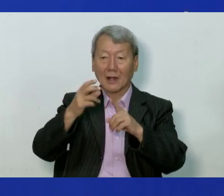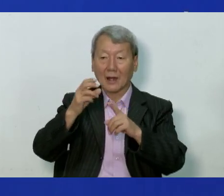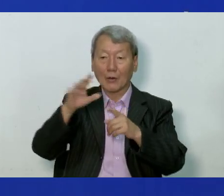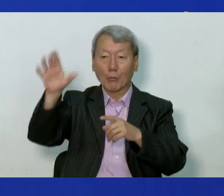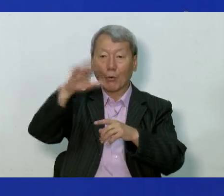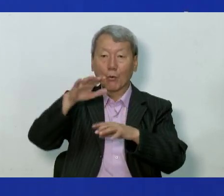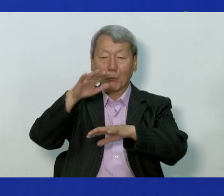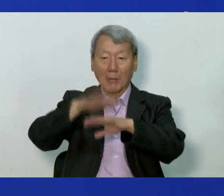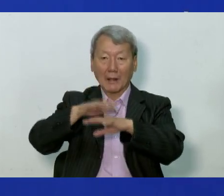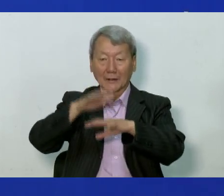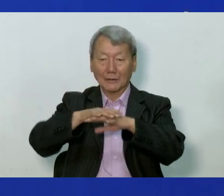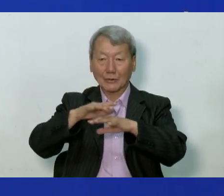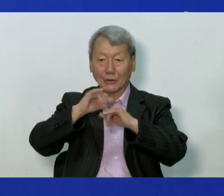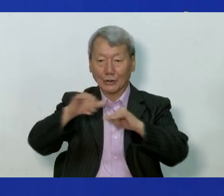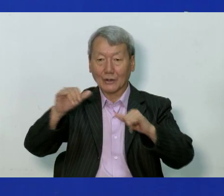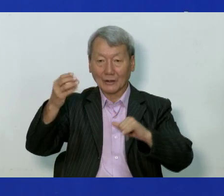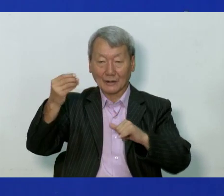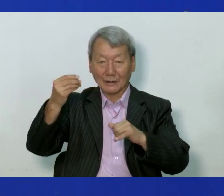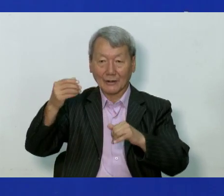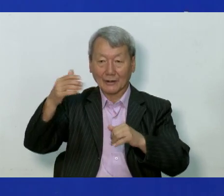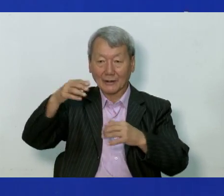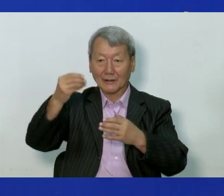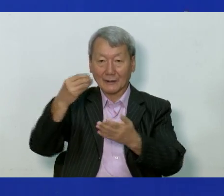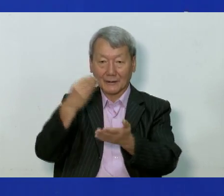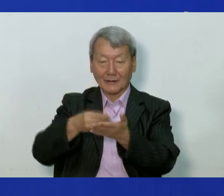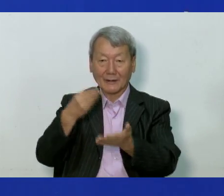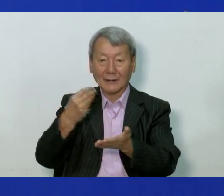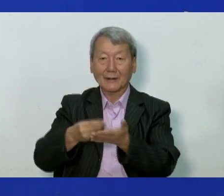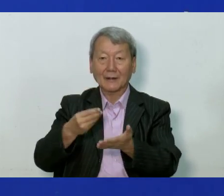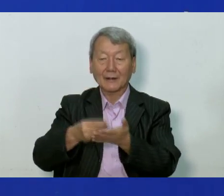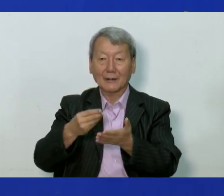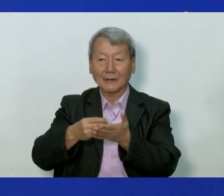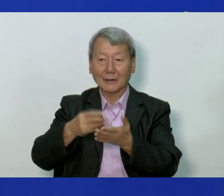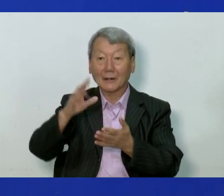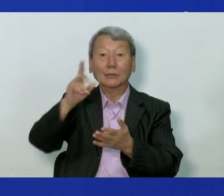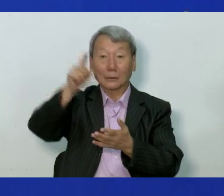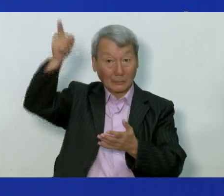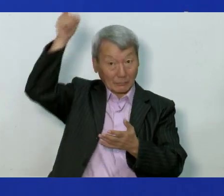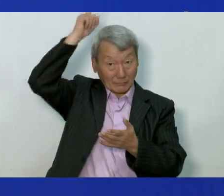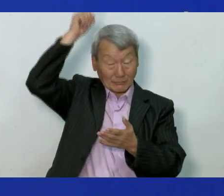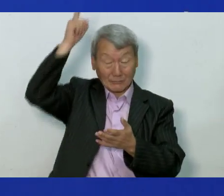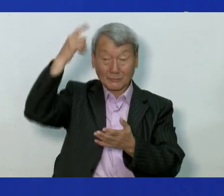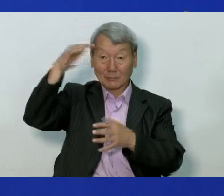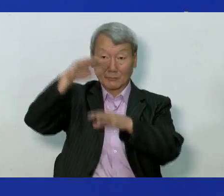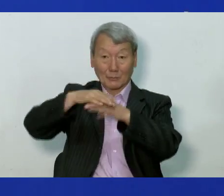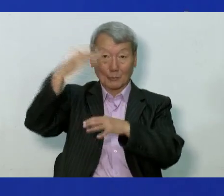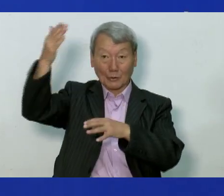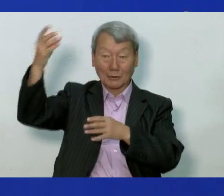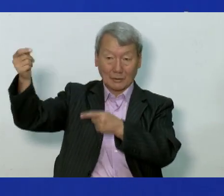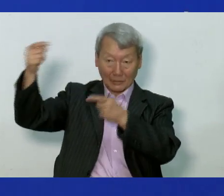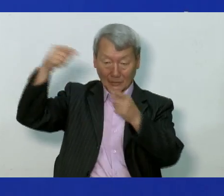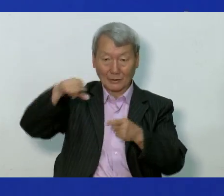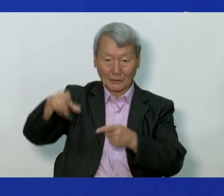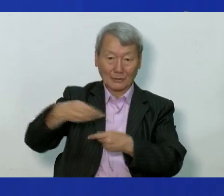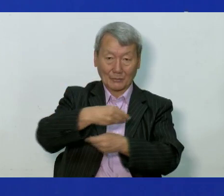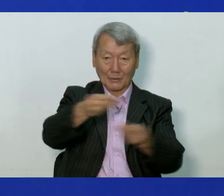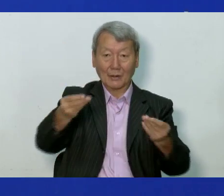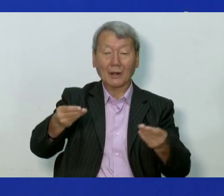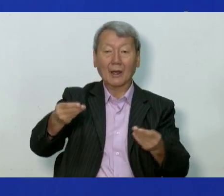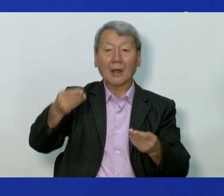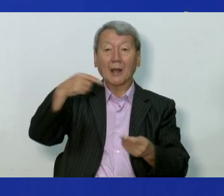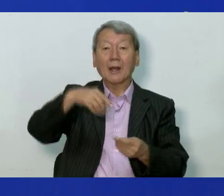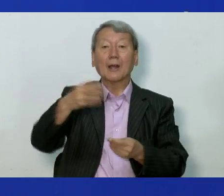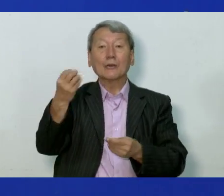по размещению средств немецкого банка KfW. Кроме этого,